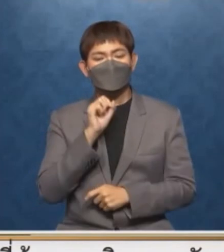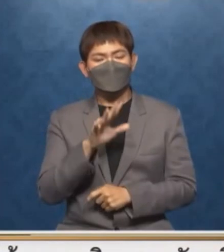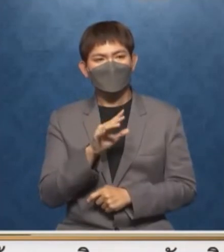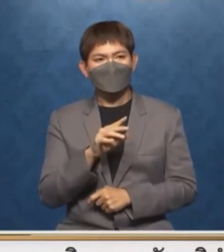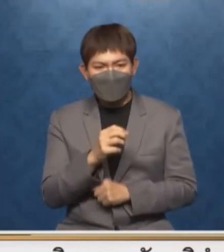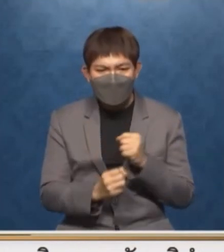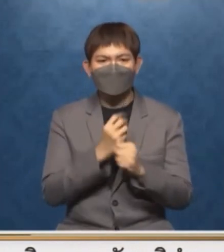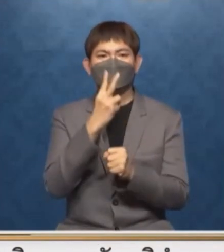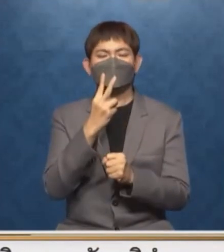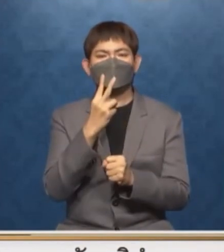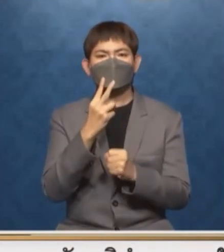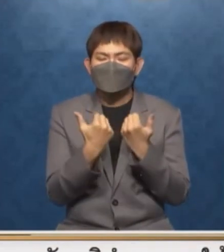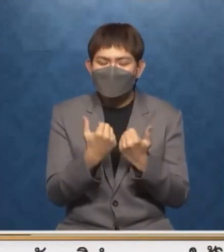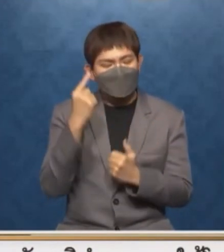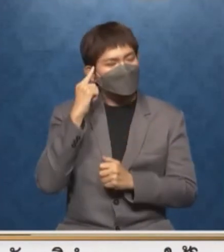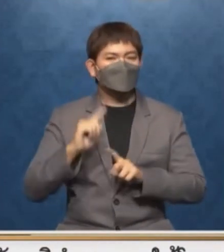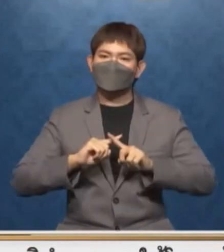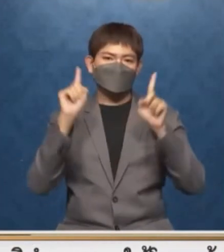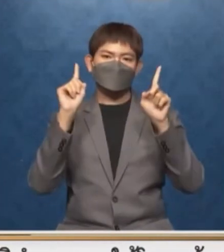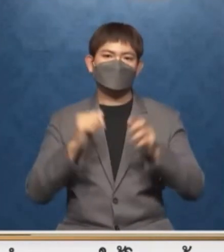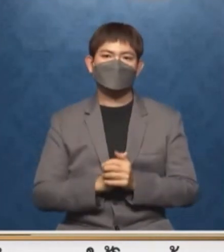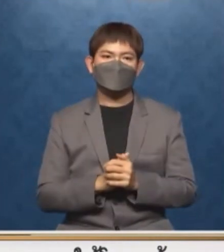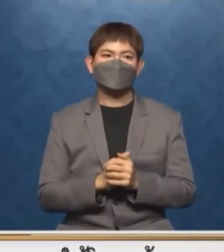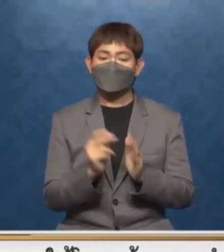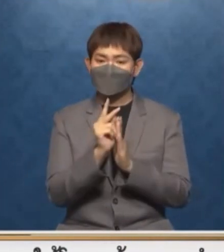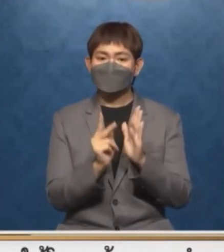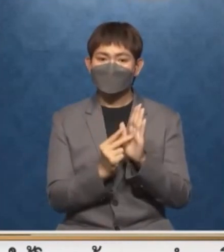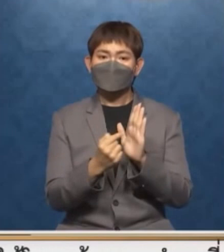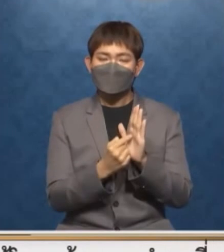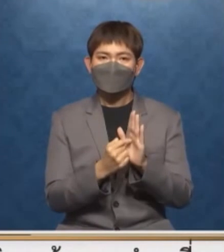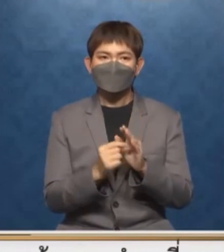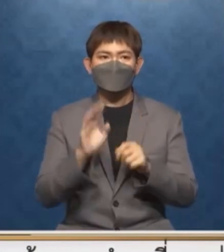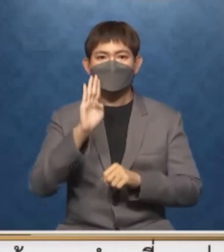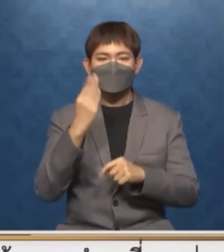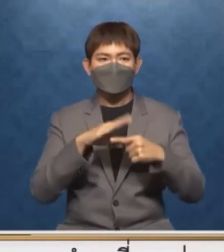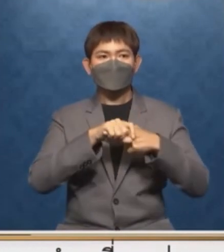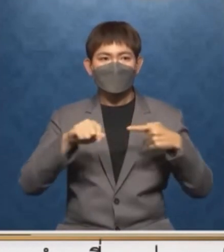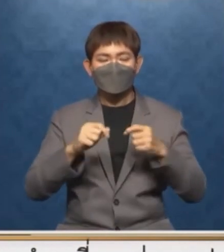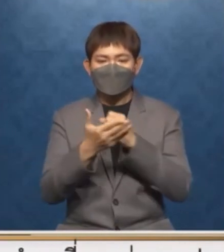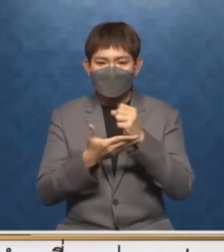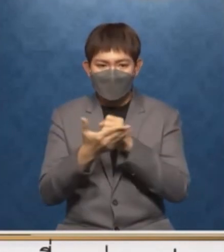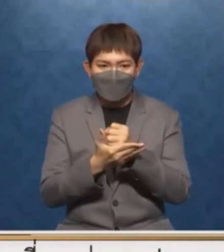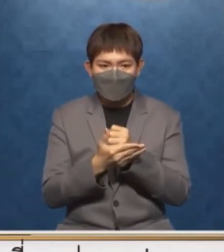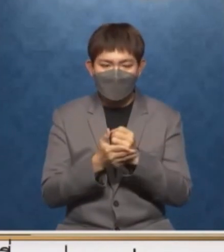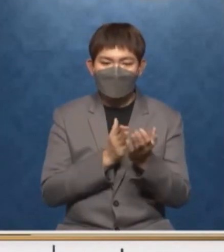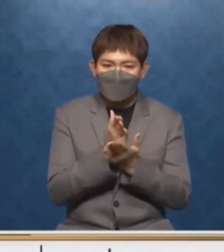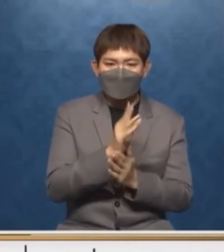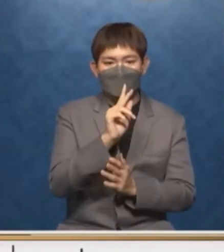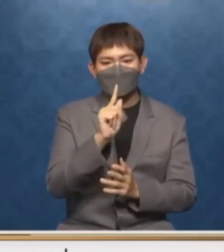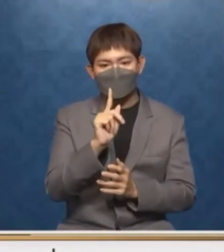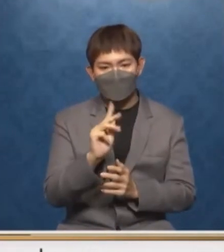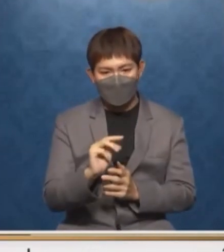อีก2ปีอีกซึ่งผมไม่เห็นด้วยแต่ถ้าท่านเขียนกฎหมายกระท่อมเป็นพืชยาเสพติดประเภทกขคงก็อีกเรื่องนึ